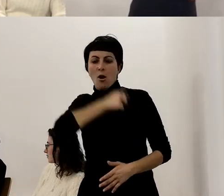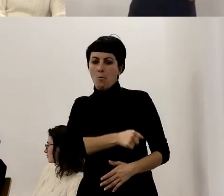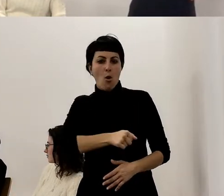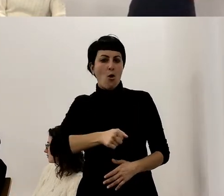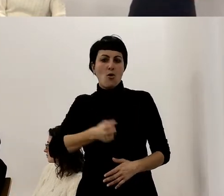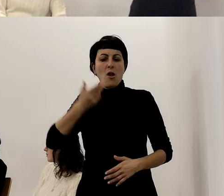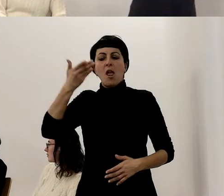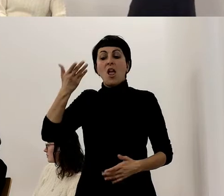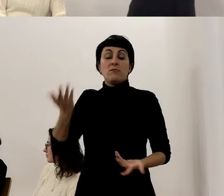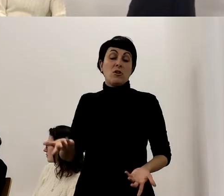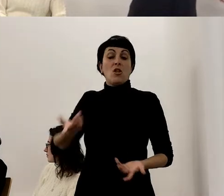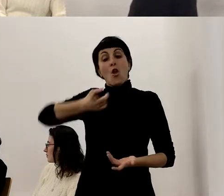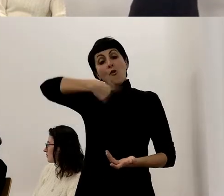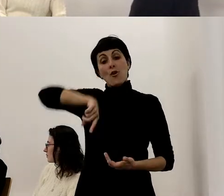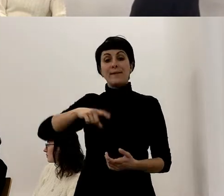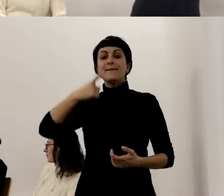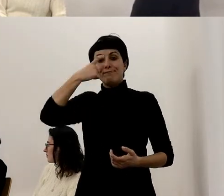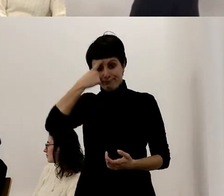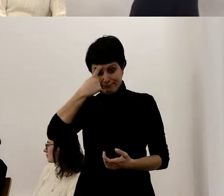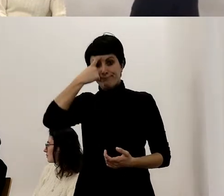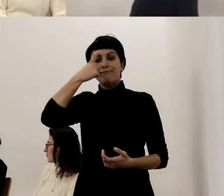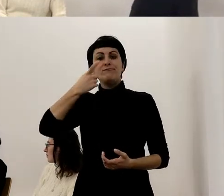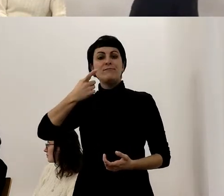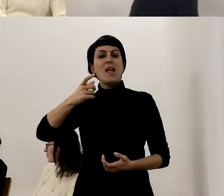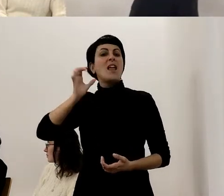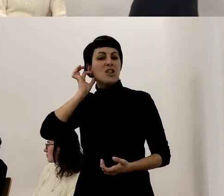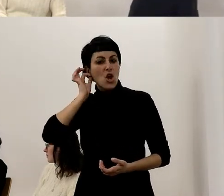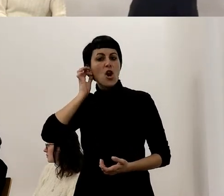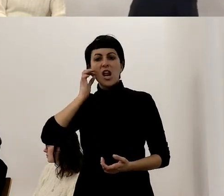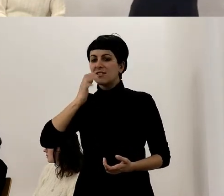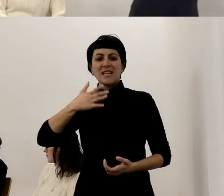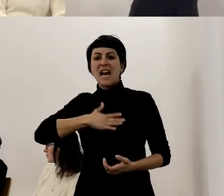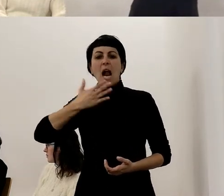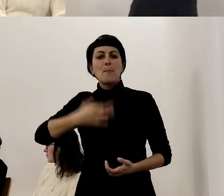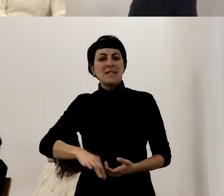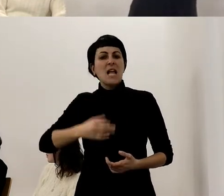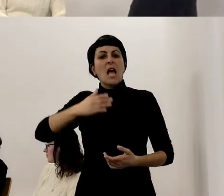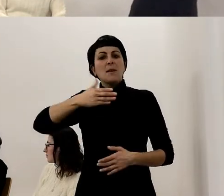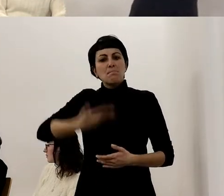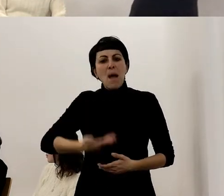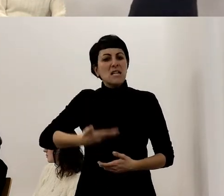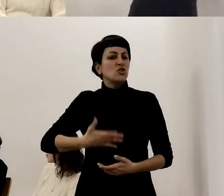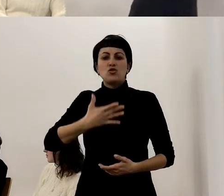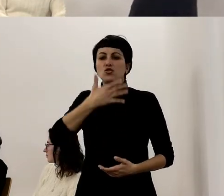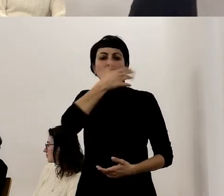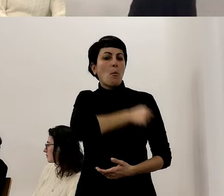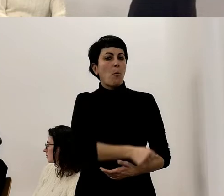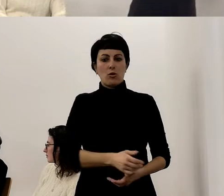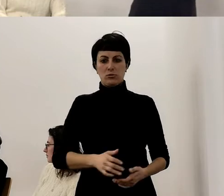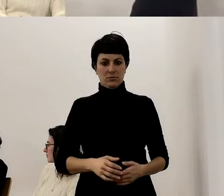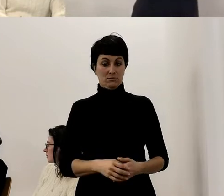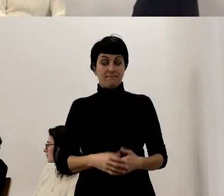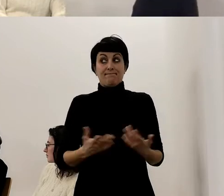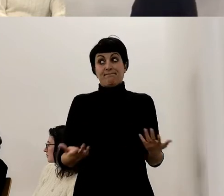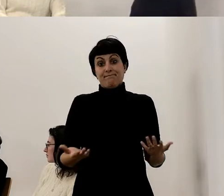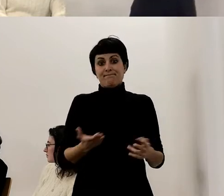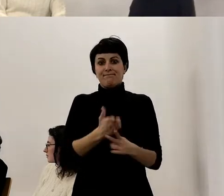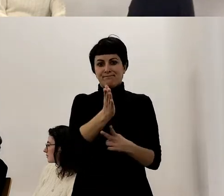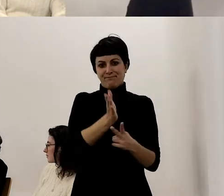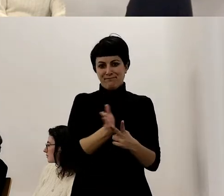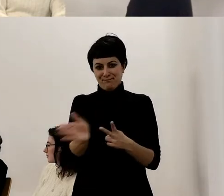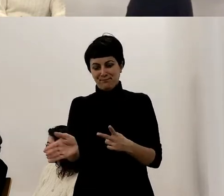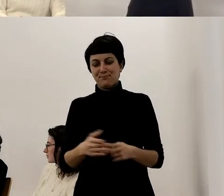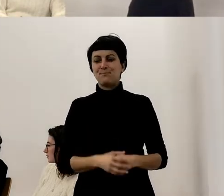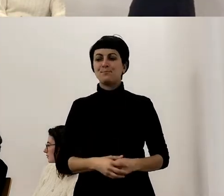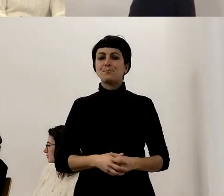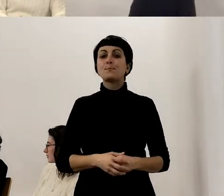creiem que no podem portar el pes que realment no estem capacitades per portar. Sí, és una mica aquesta suma dels dos factors. En el cas dels gegants del